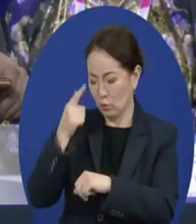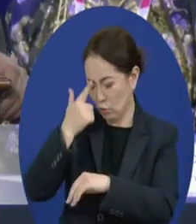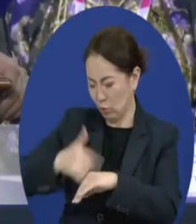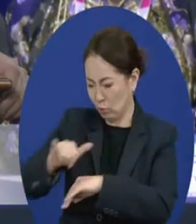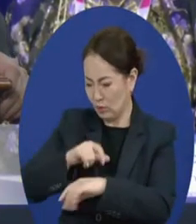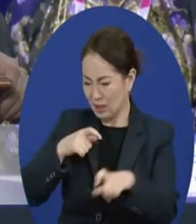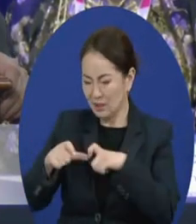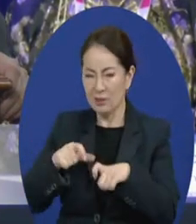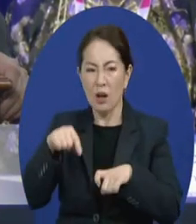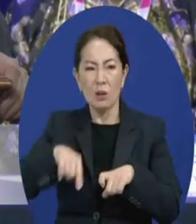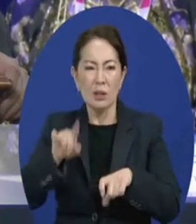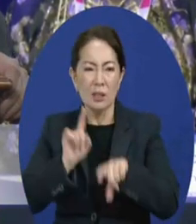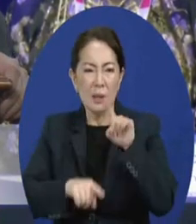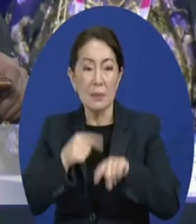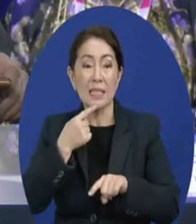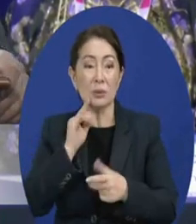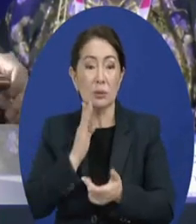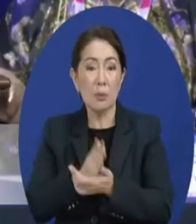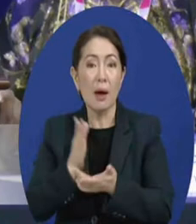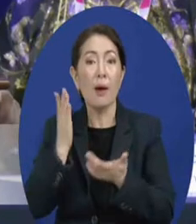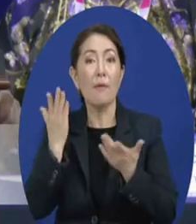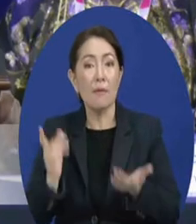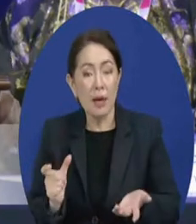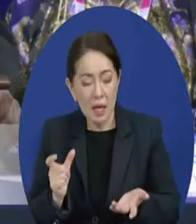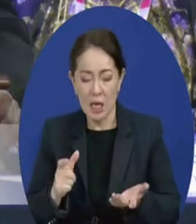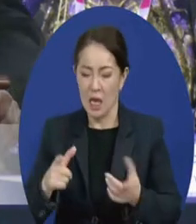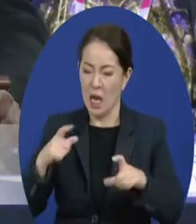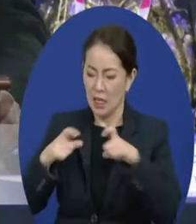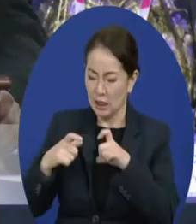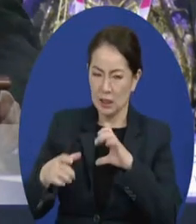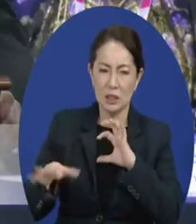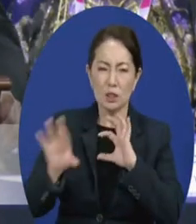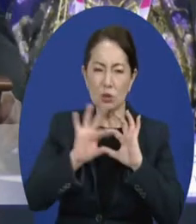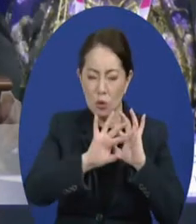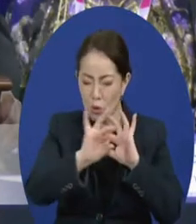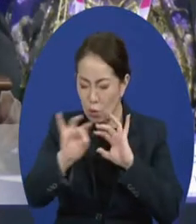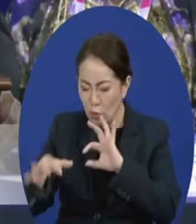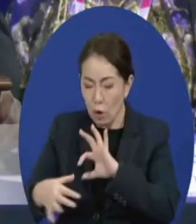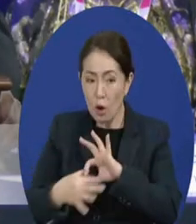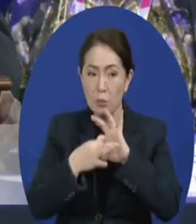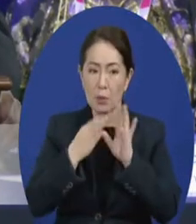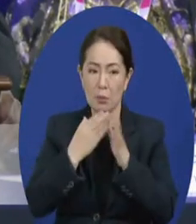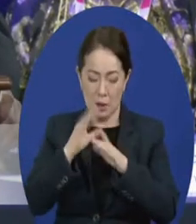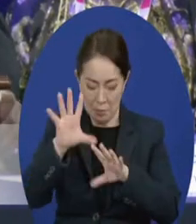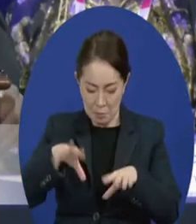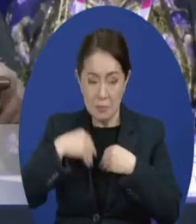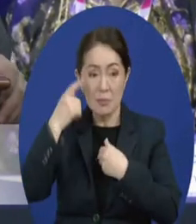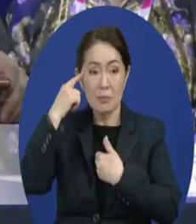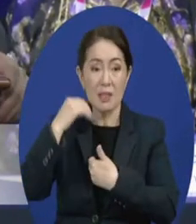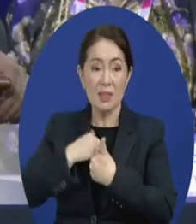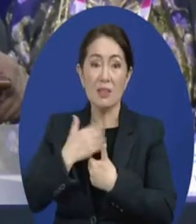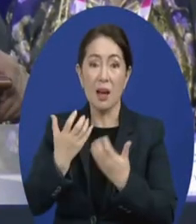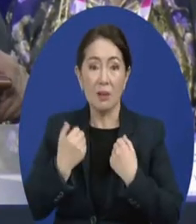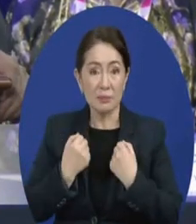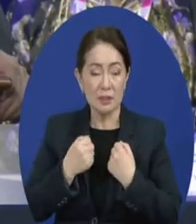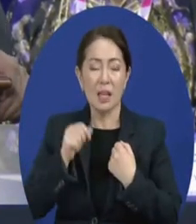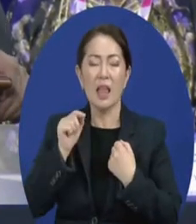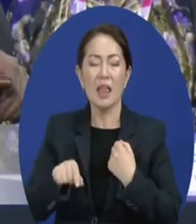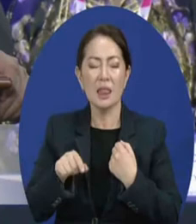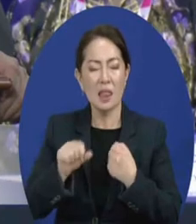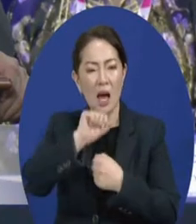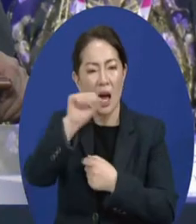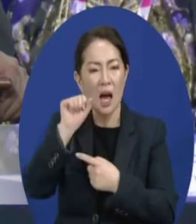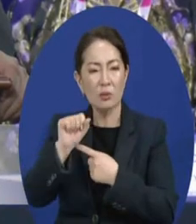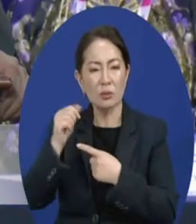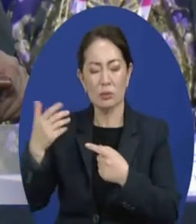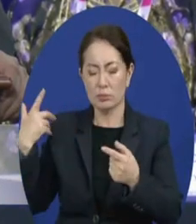засаг өнөөдөр ямар хэмжээг байгааг, хичнээн их эдийн засаг маань хамааралтай байдгийг бодиттоор мэдрүүллээ. Энэ